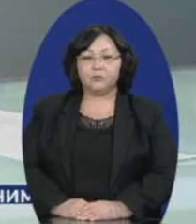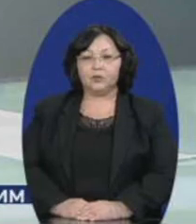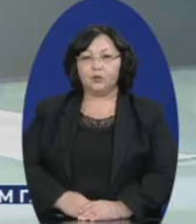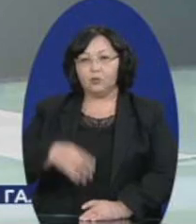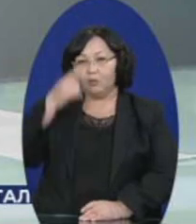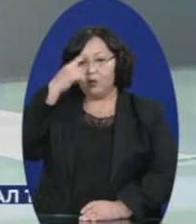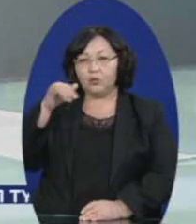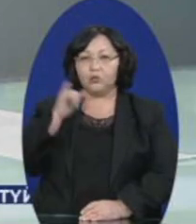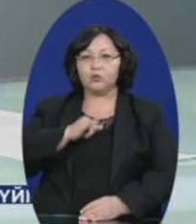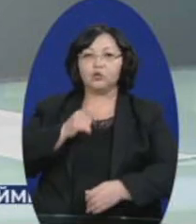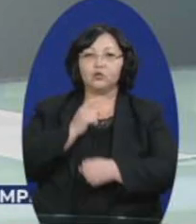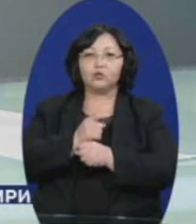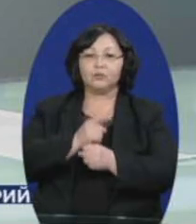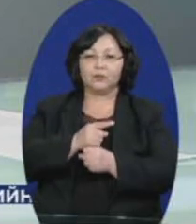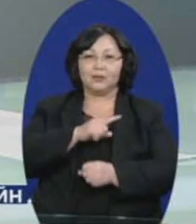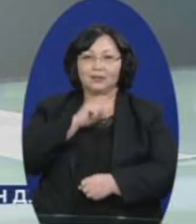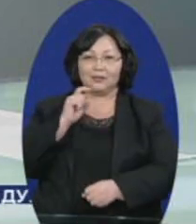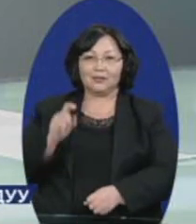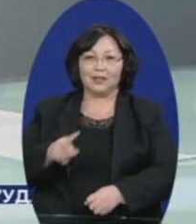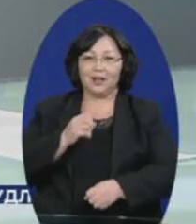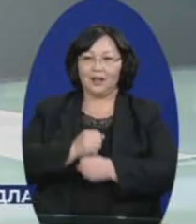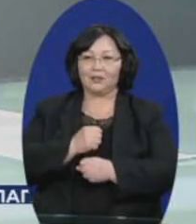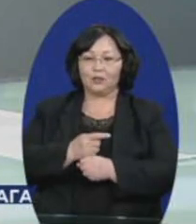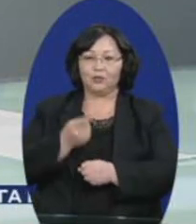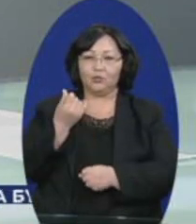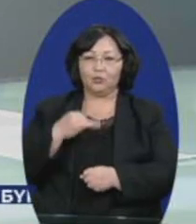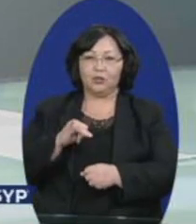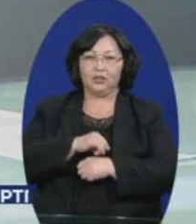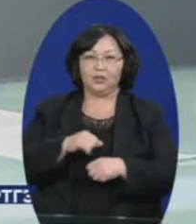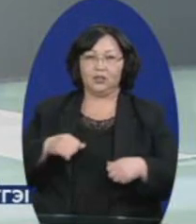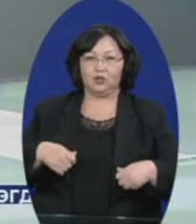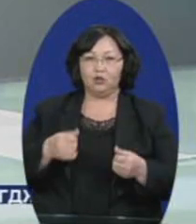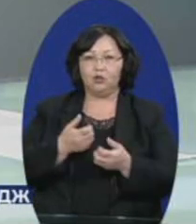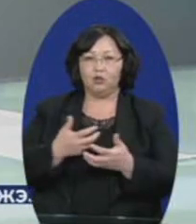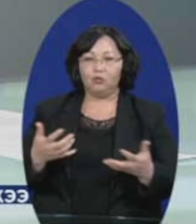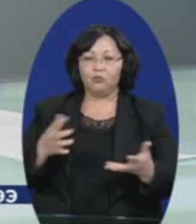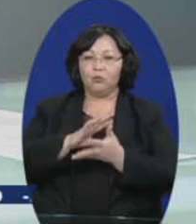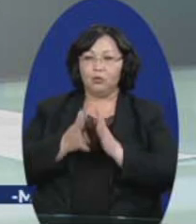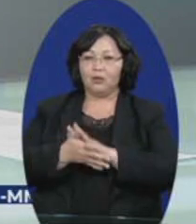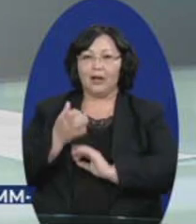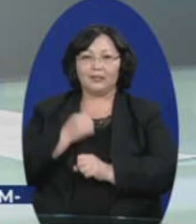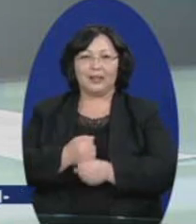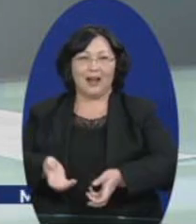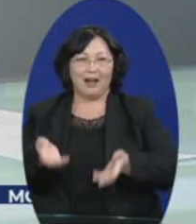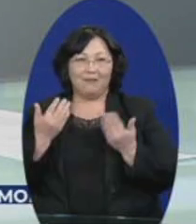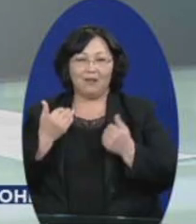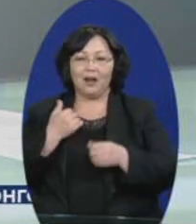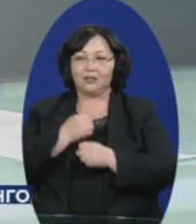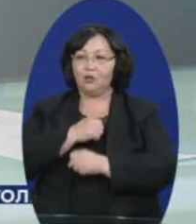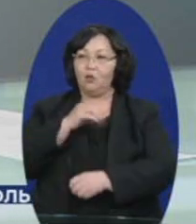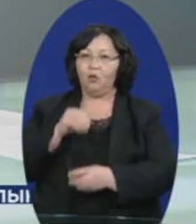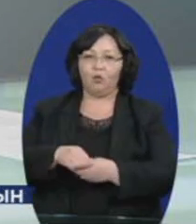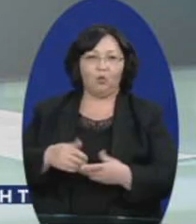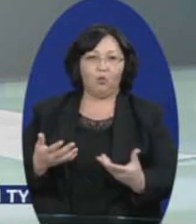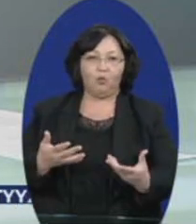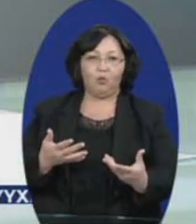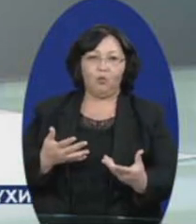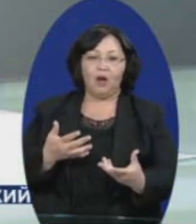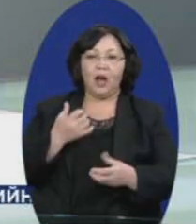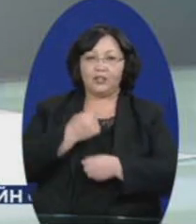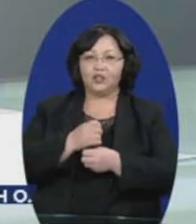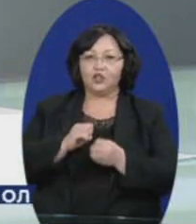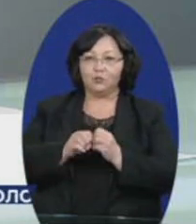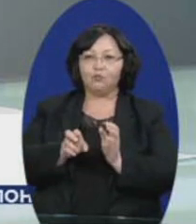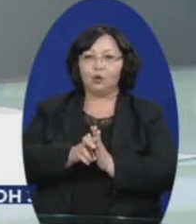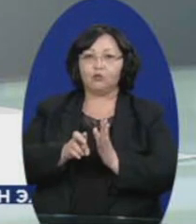Манаас юу хөтөлбөрийн зах зээл дээр ажил хөдөл их байдаг ч гэсэн ажлын зар тавиад ажиллах хүн бас олддоггүй зовлон бас байдаг. За энэ хөтөлбөрийн насны ажил хийх боломжтой